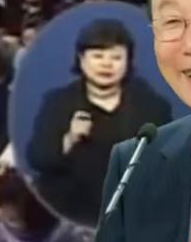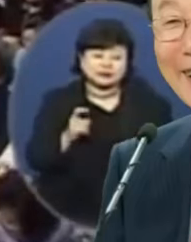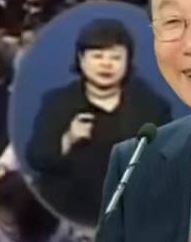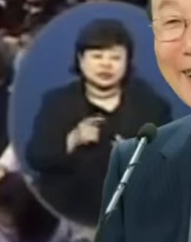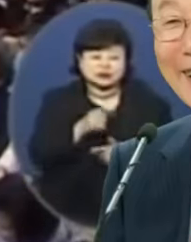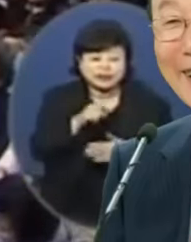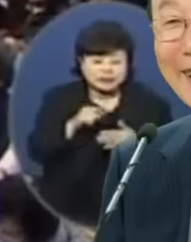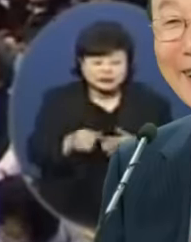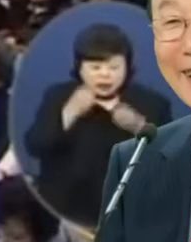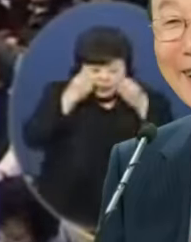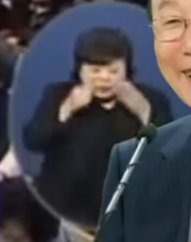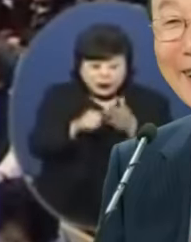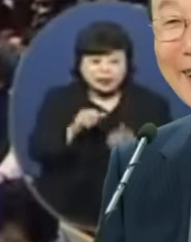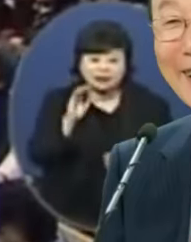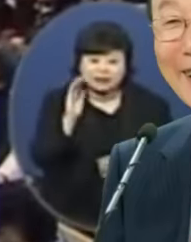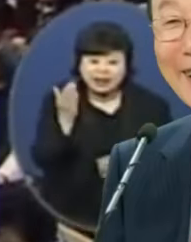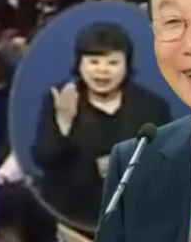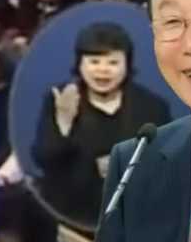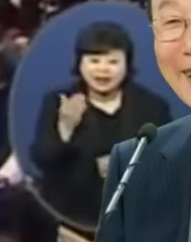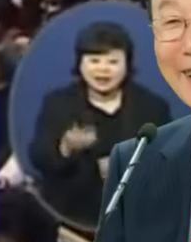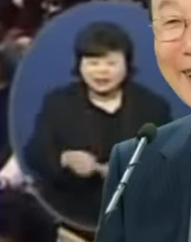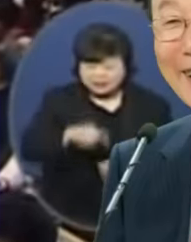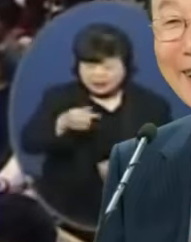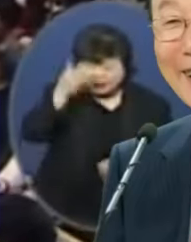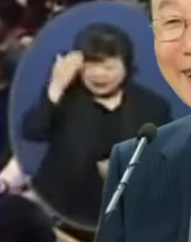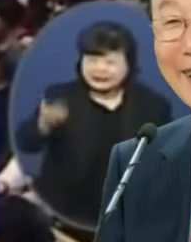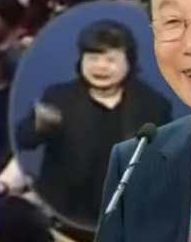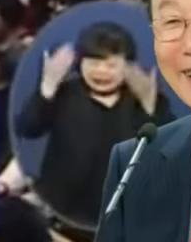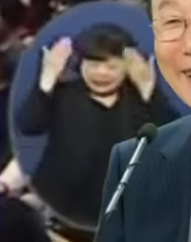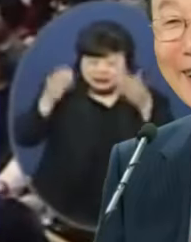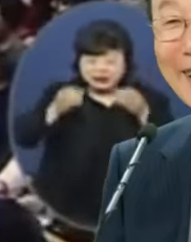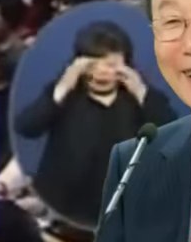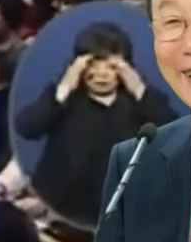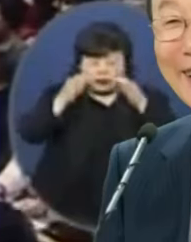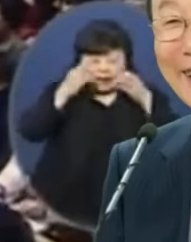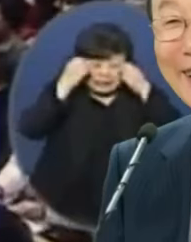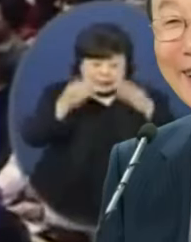있으면 새로운 피조물이라 이전 것은 지나갔으니